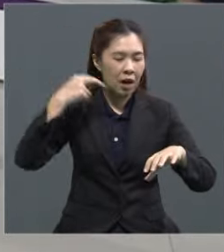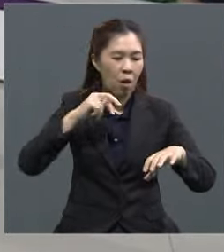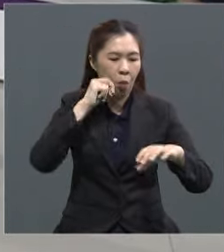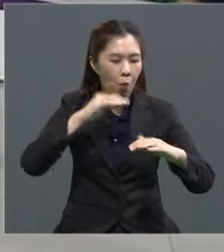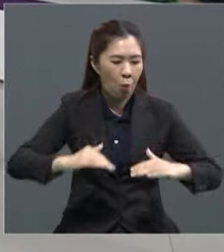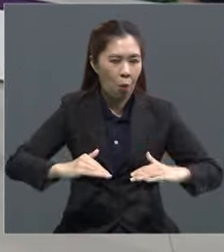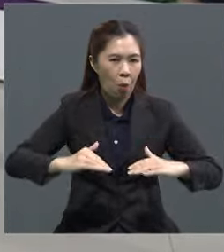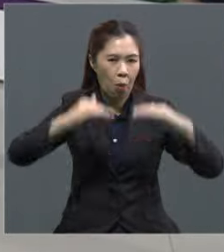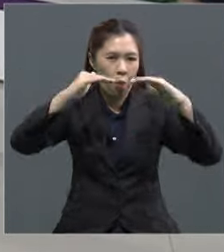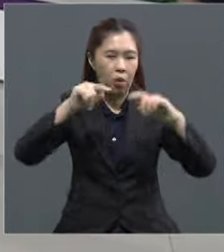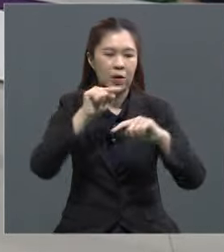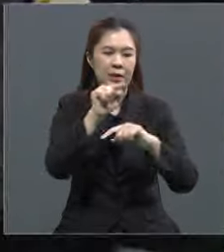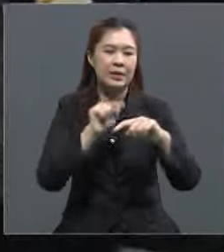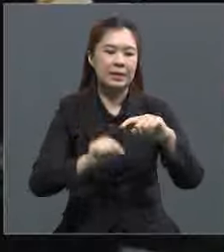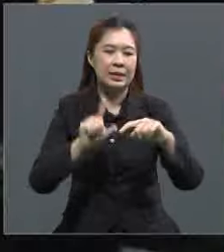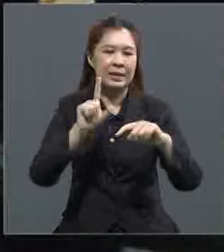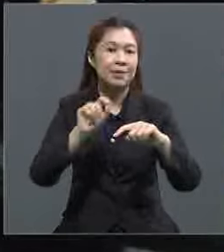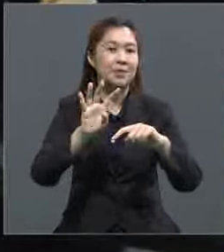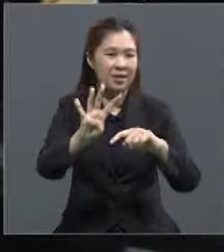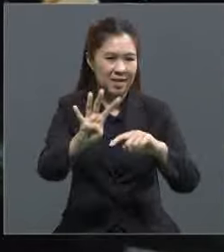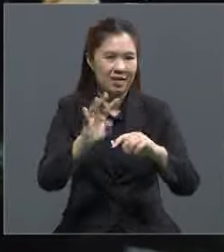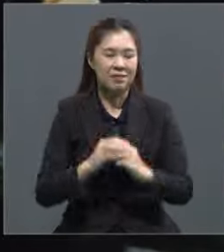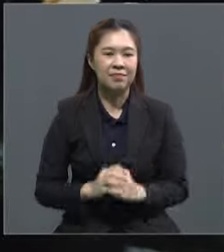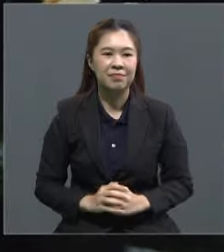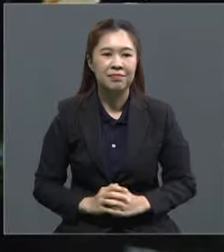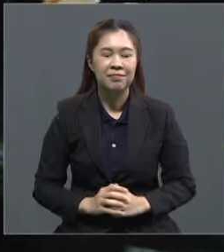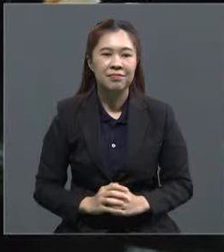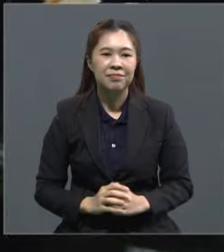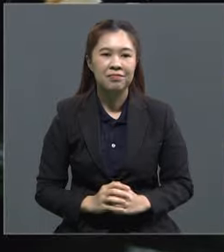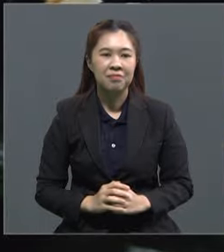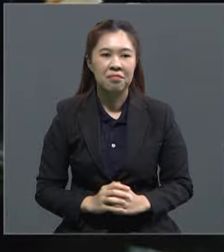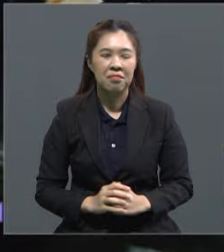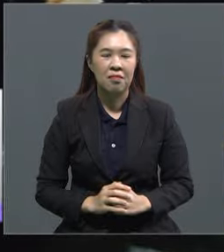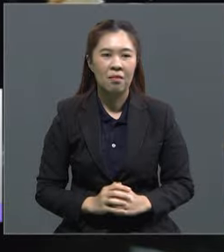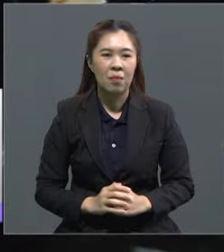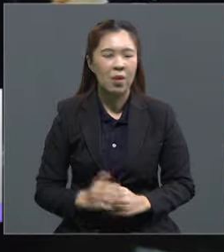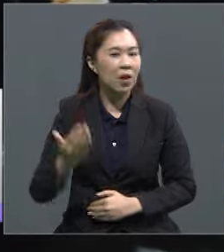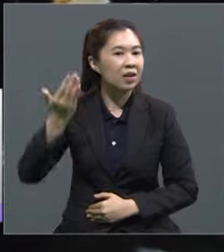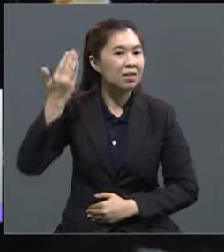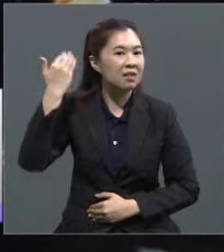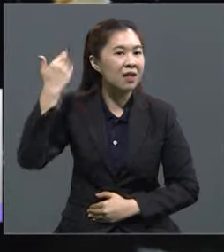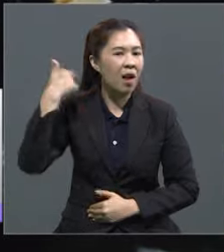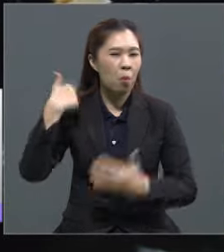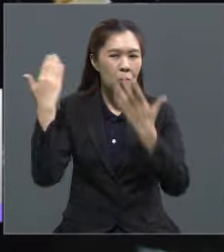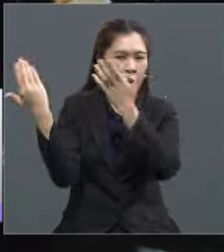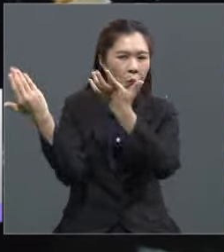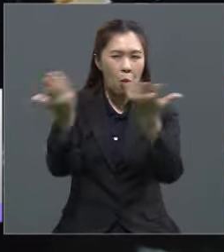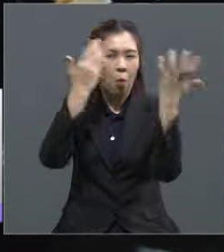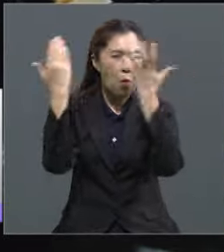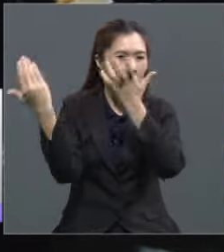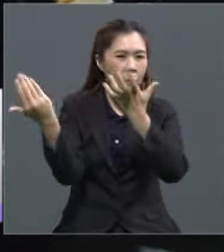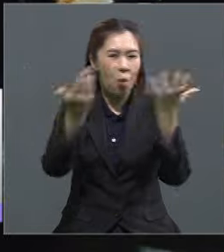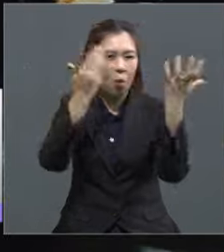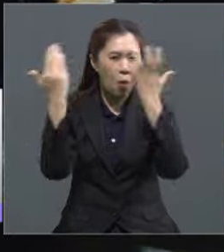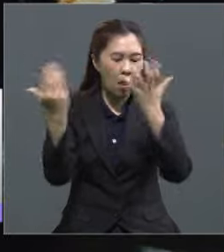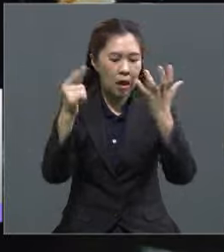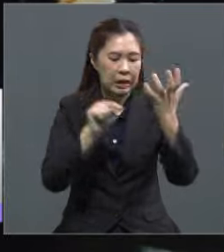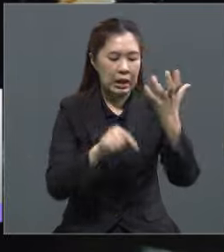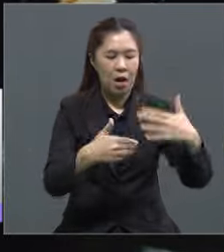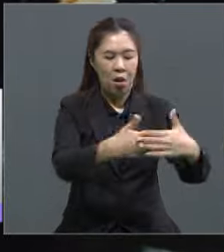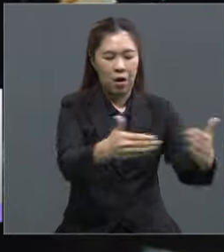24%เลยนะครับแล้วก็ในช่วงที่มีพายุเข้ามาขณะเดียวกันพื้นที่ที่จะเก็บกากน้ำเนี่ย